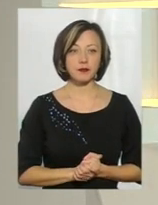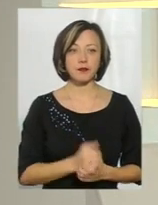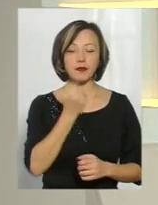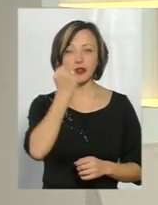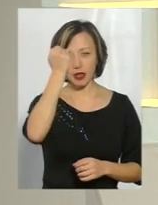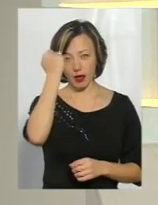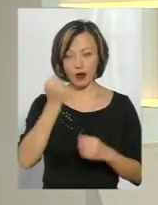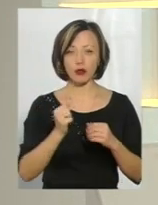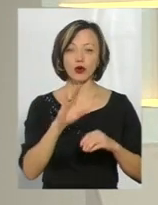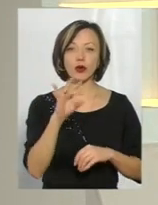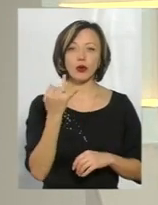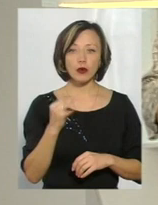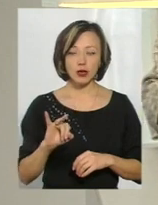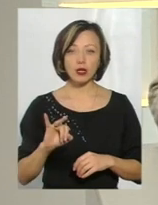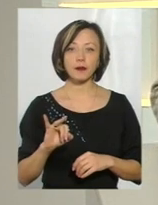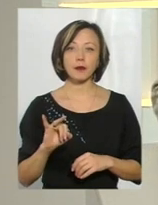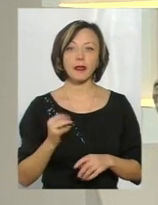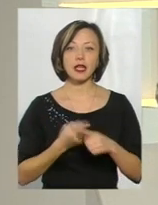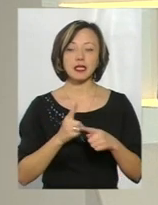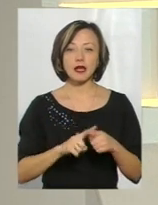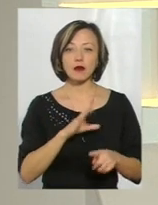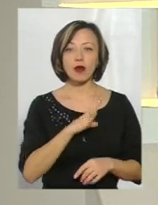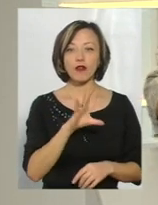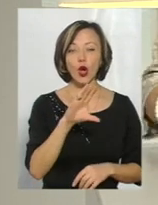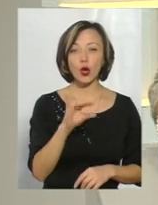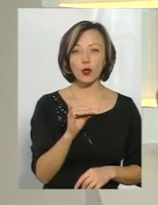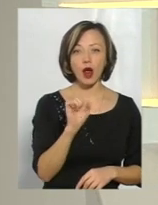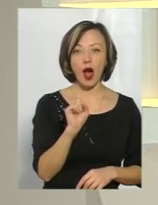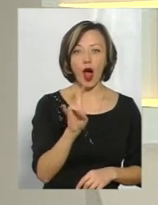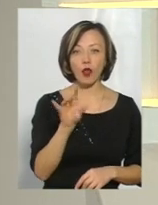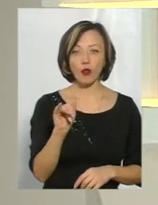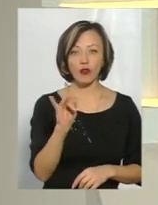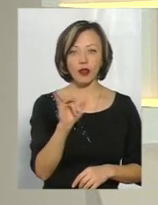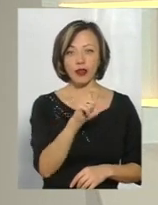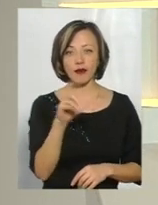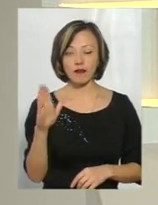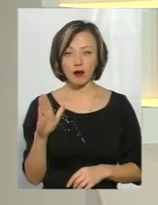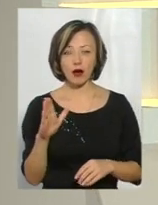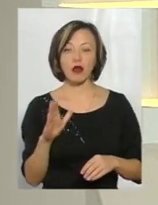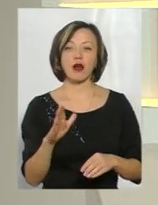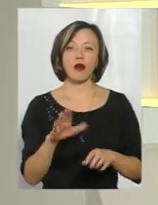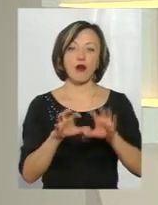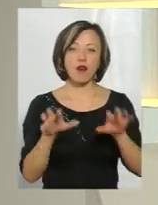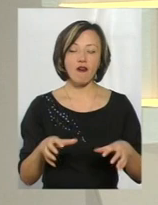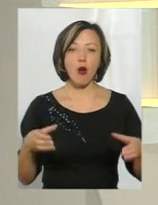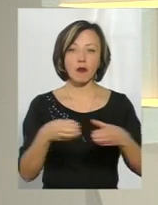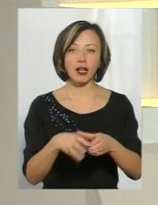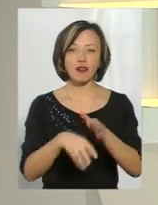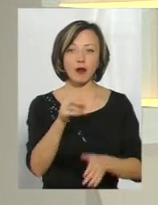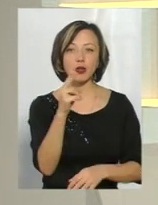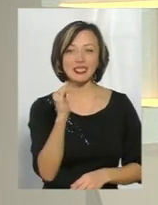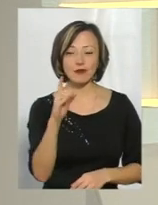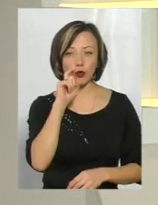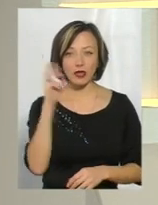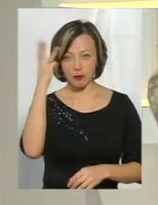дякую, пане Юрію. Власне, це був Юрій Ануфрієв, координатор Комітету виборців України у Хмельницькій